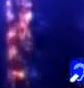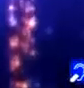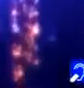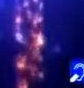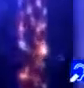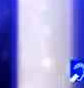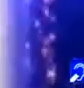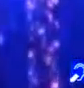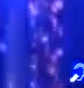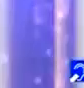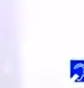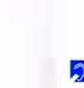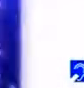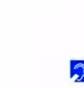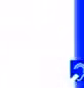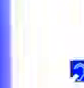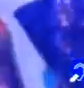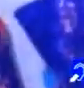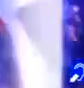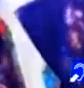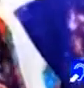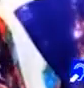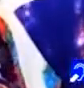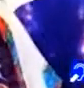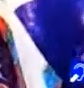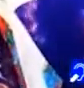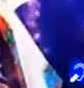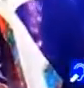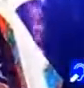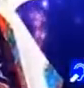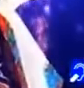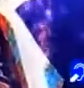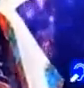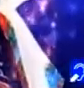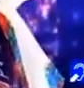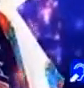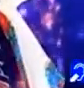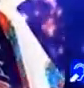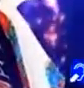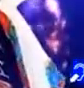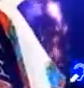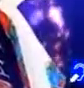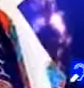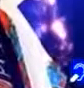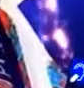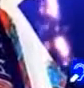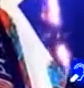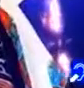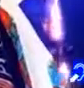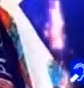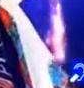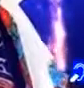TVR Moldova și Teatrul Național Satiricus prezintă Serata Culturală Întâlnirile TVR Moldova cu interpreta de